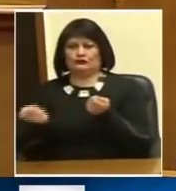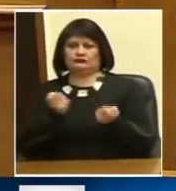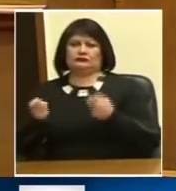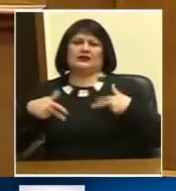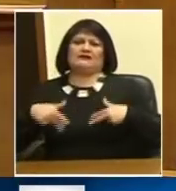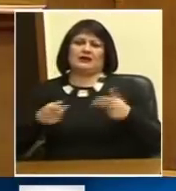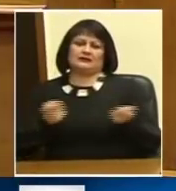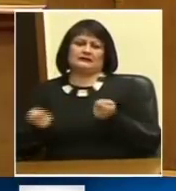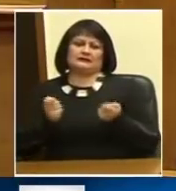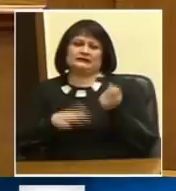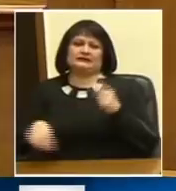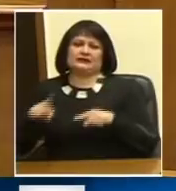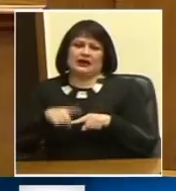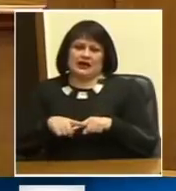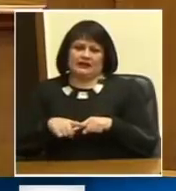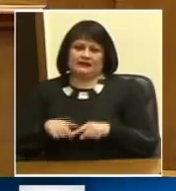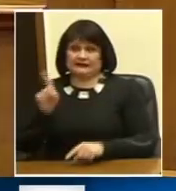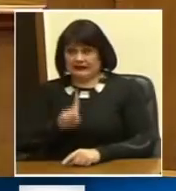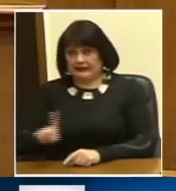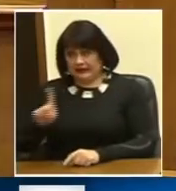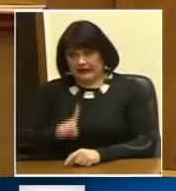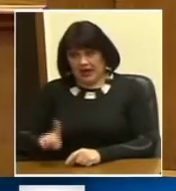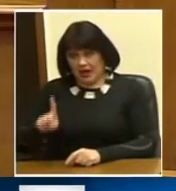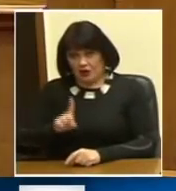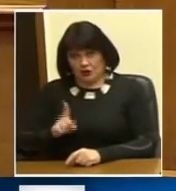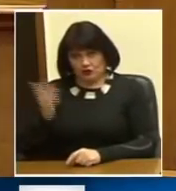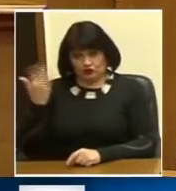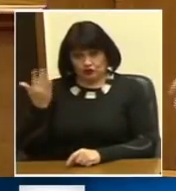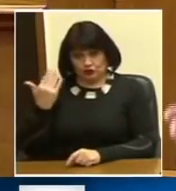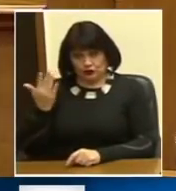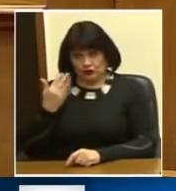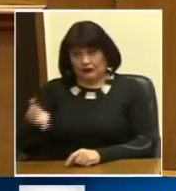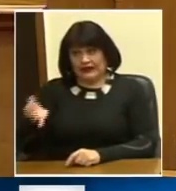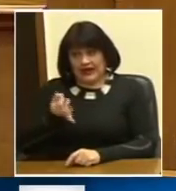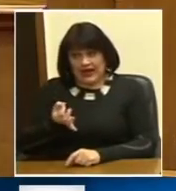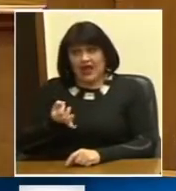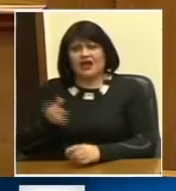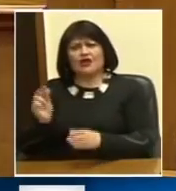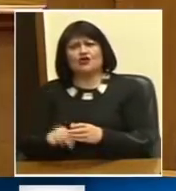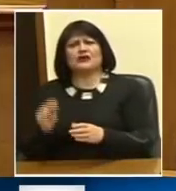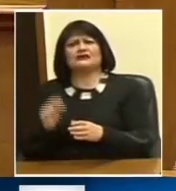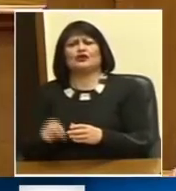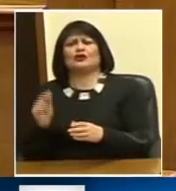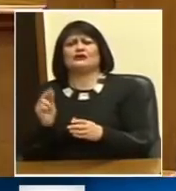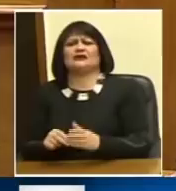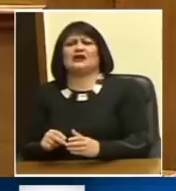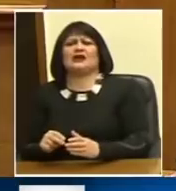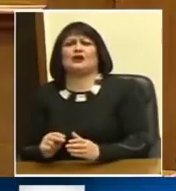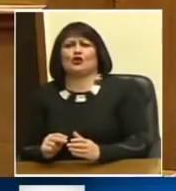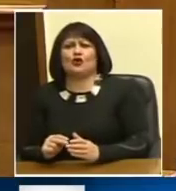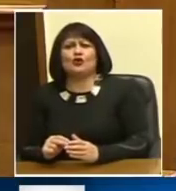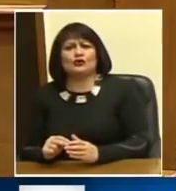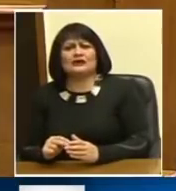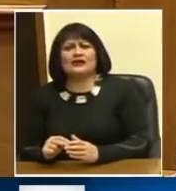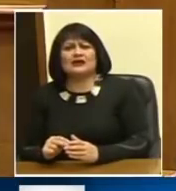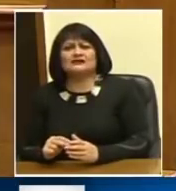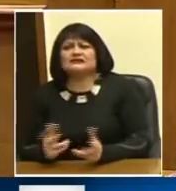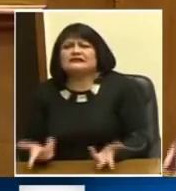χώρας. Και ο κύριος Μητσοτάκης, από τότε που έχει εκλεγεί, ζητά εκλογές. Ποιο σταθερό πολιτικό κύκλο